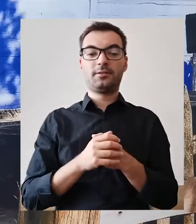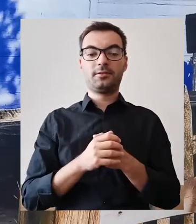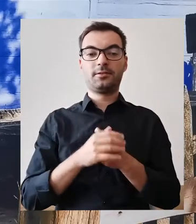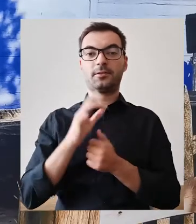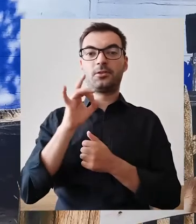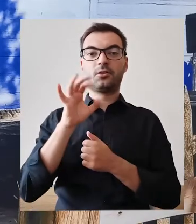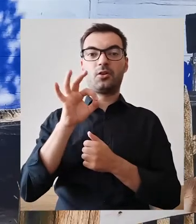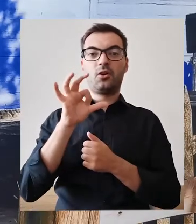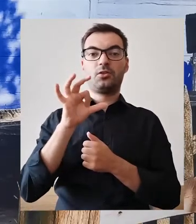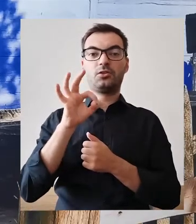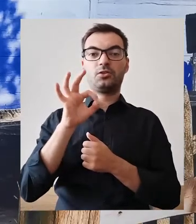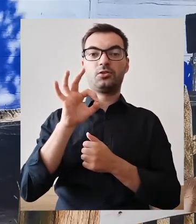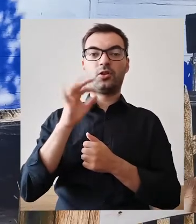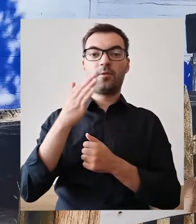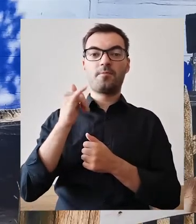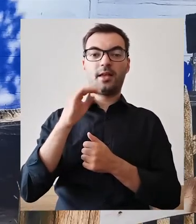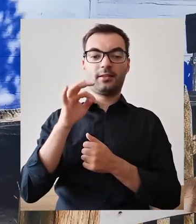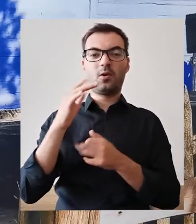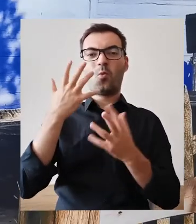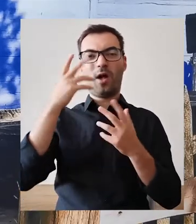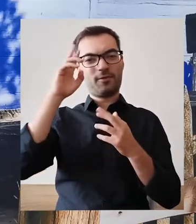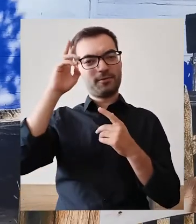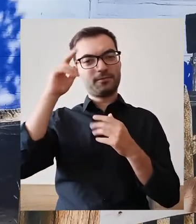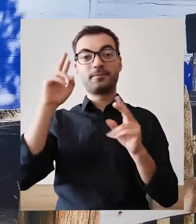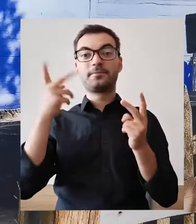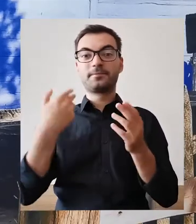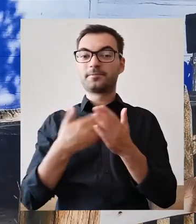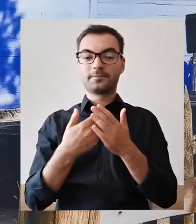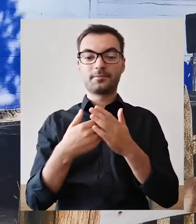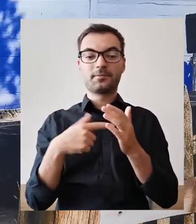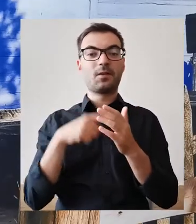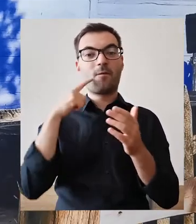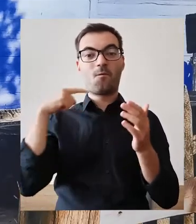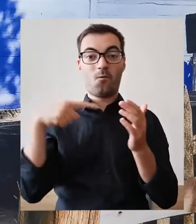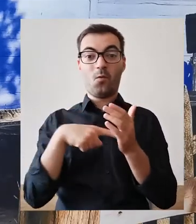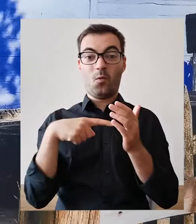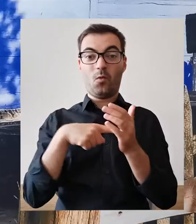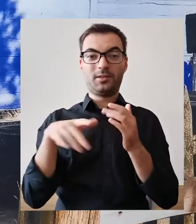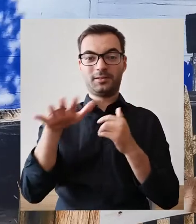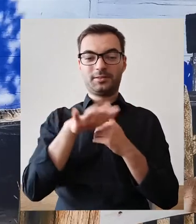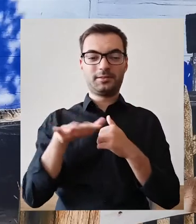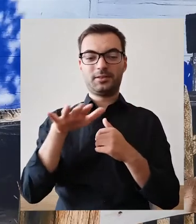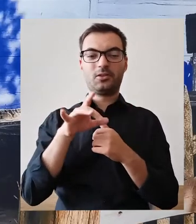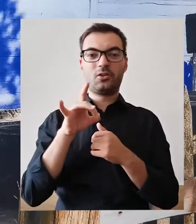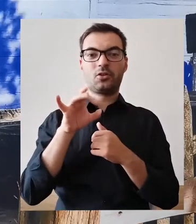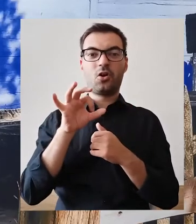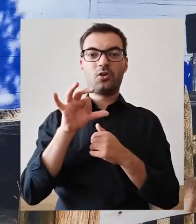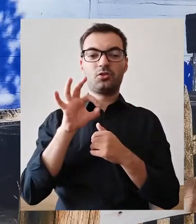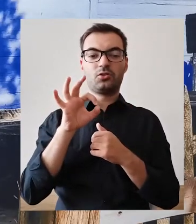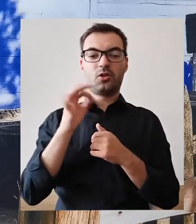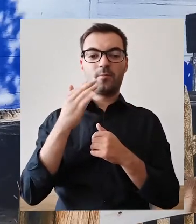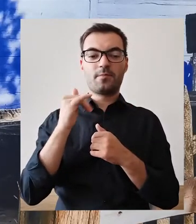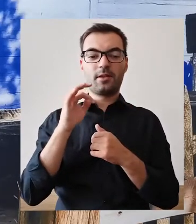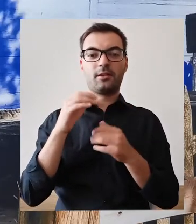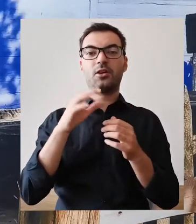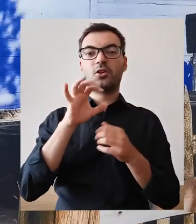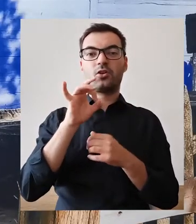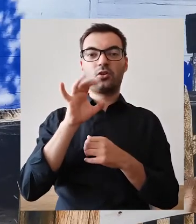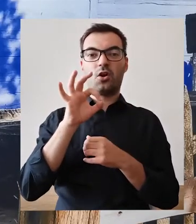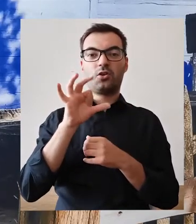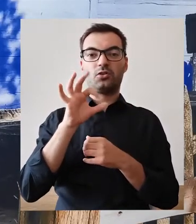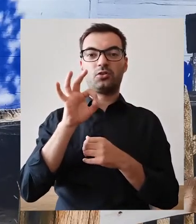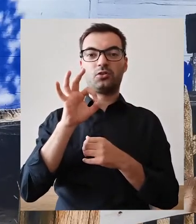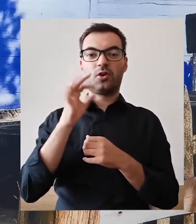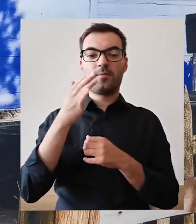udostępnij je bardzo łatwo rozpoznać ponieważ właśnie tutaj z go stomii